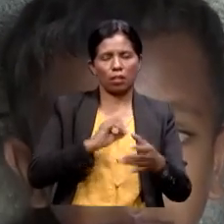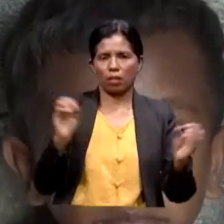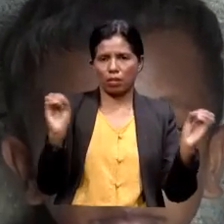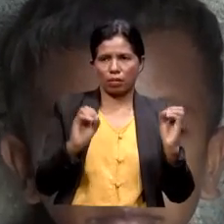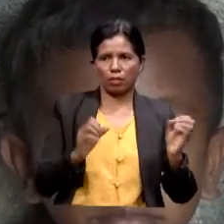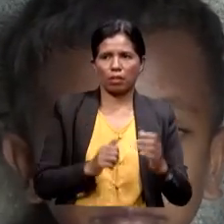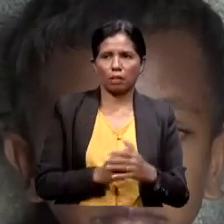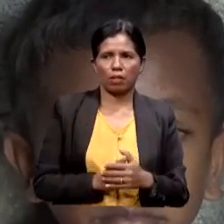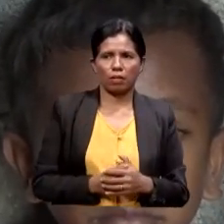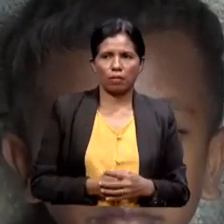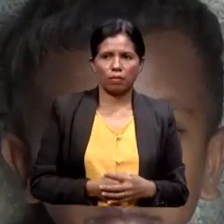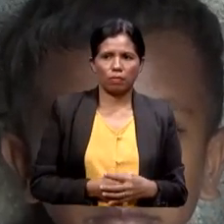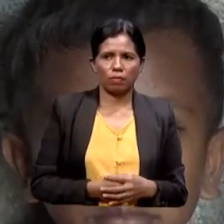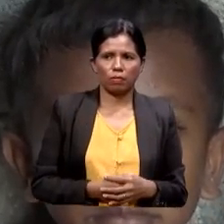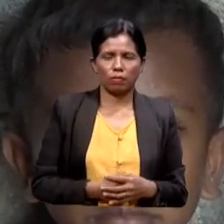Raya.